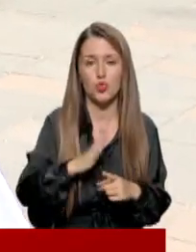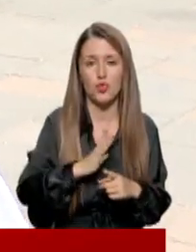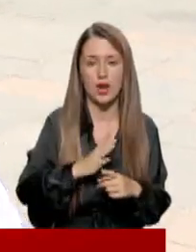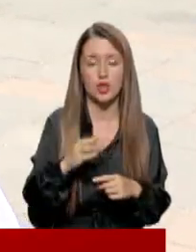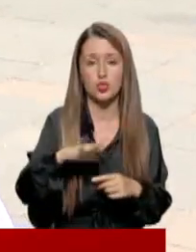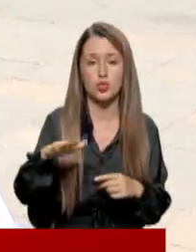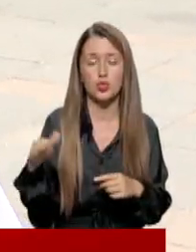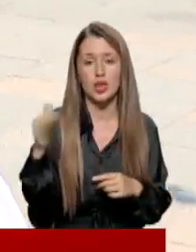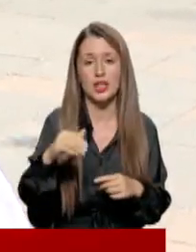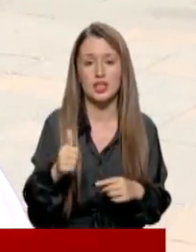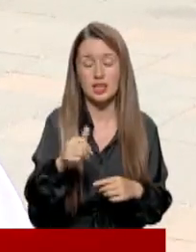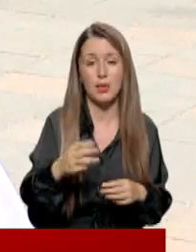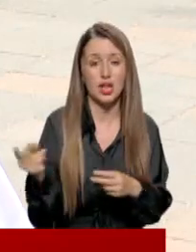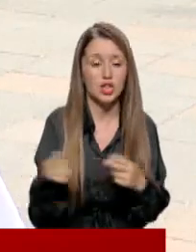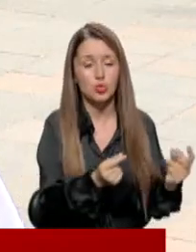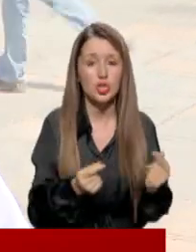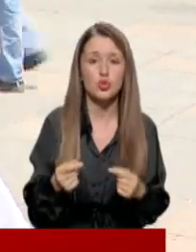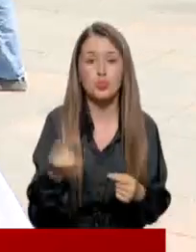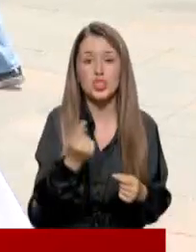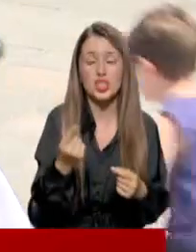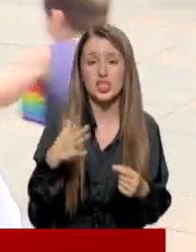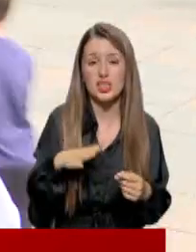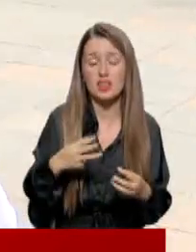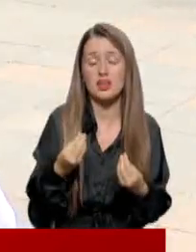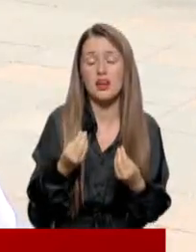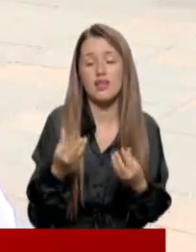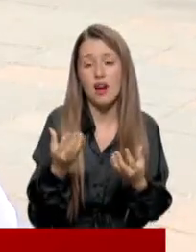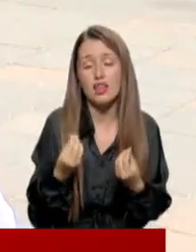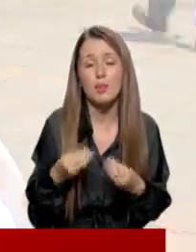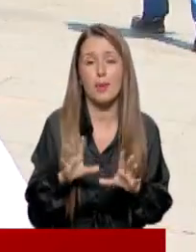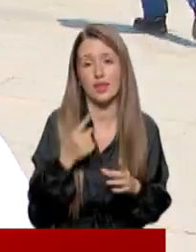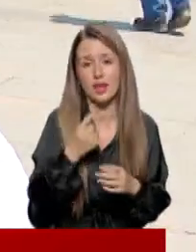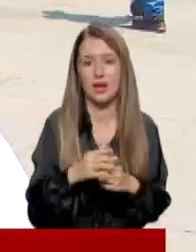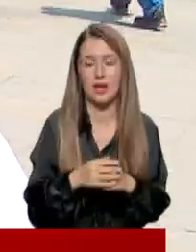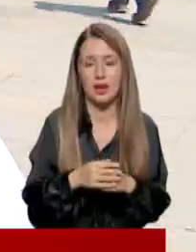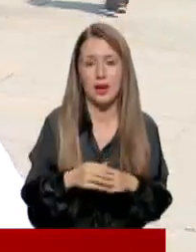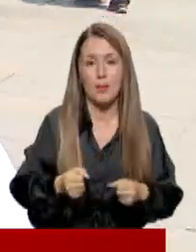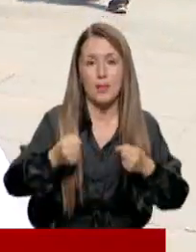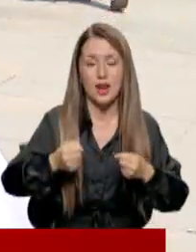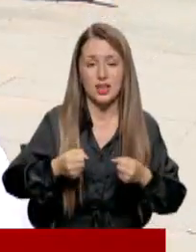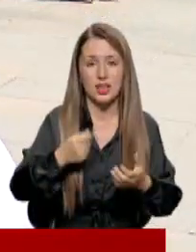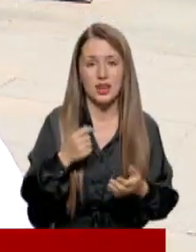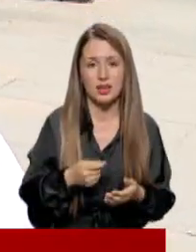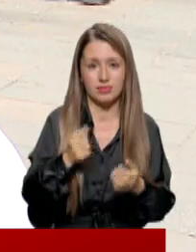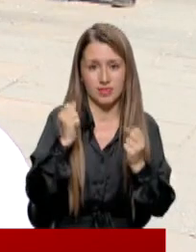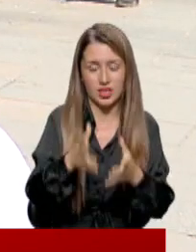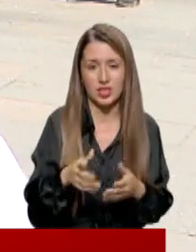zaman sağa sola kaçıyorum ki aman bir şey ister de. Haklı mıyım, haklıyım çünkü bende de yok. Markete harcadım,